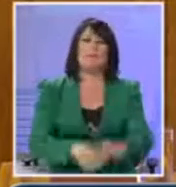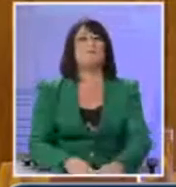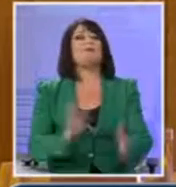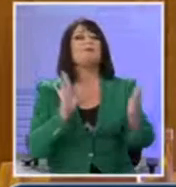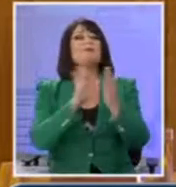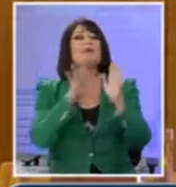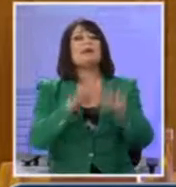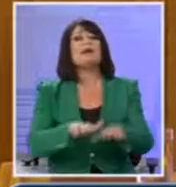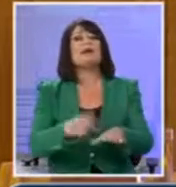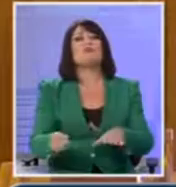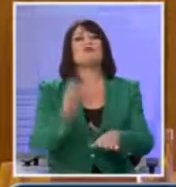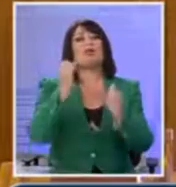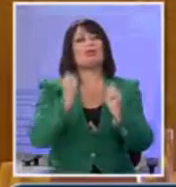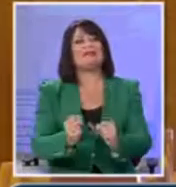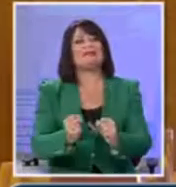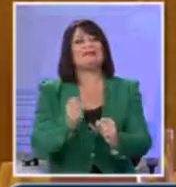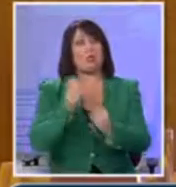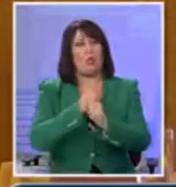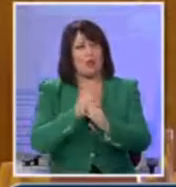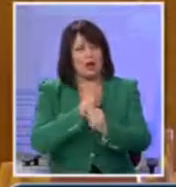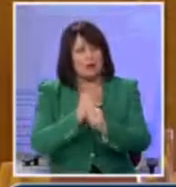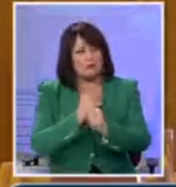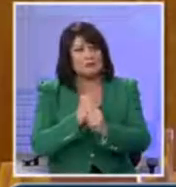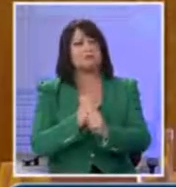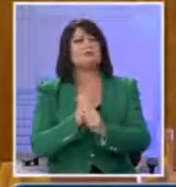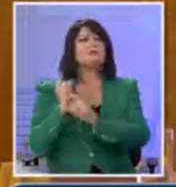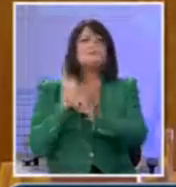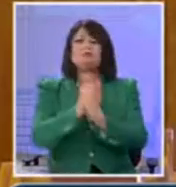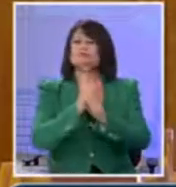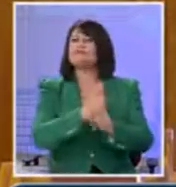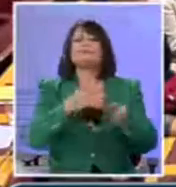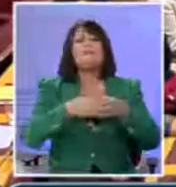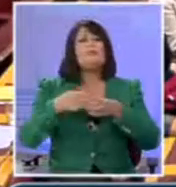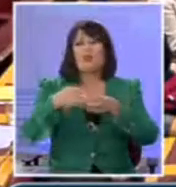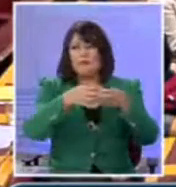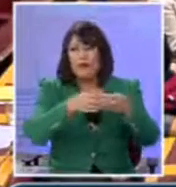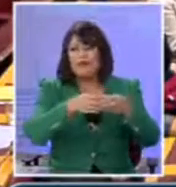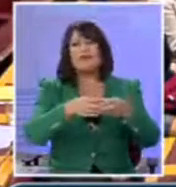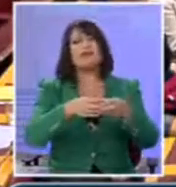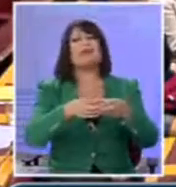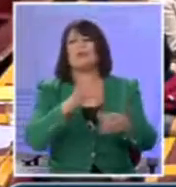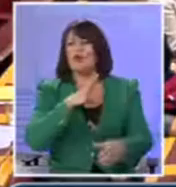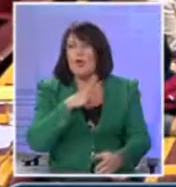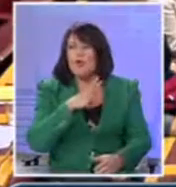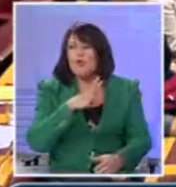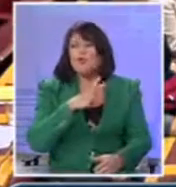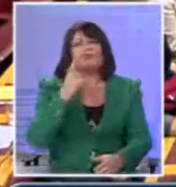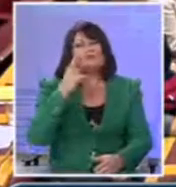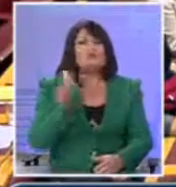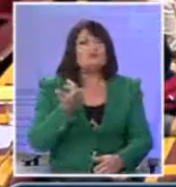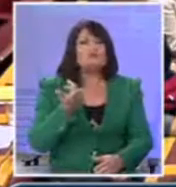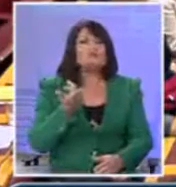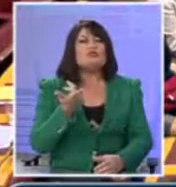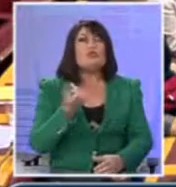τη δημιουργία νέων θέσεων εργασίας, ιδιαίτερα για τις ομάδες εκείνες του πληθυσμού που εμφανίζουν τα